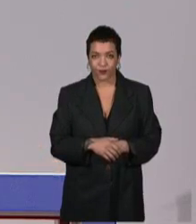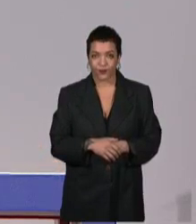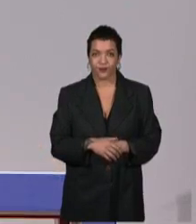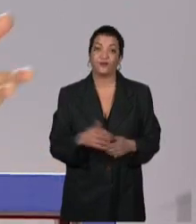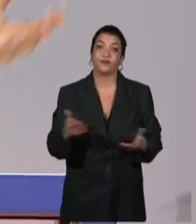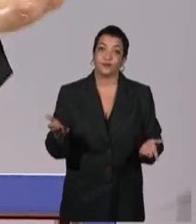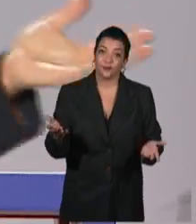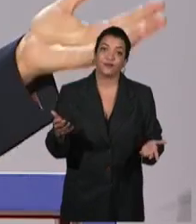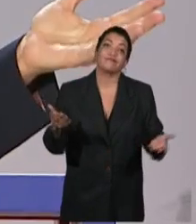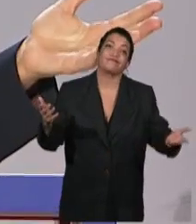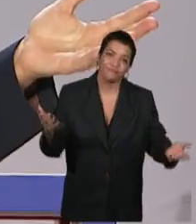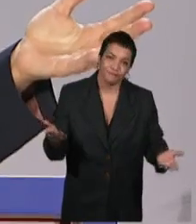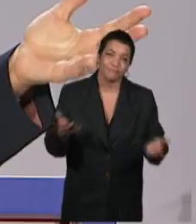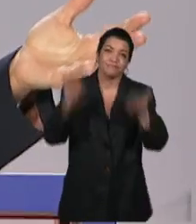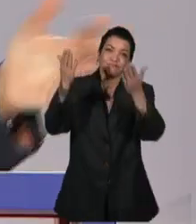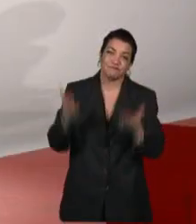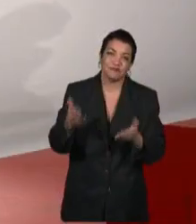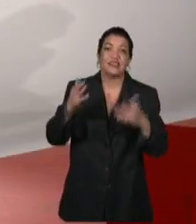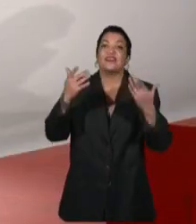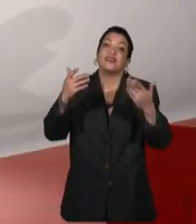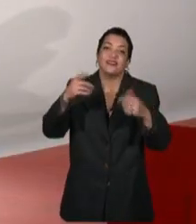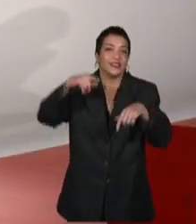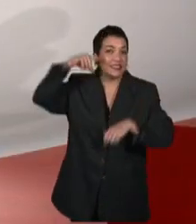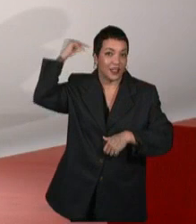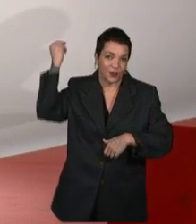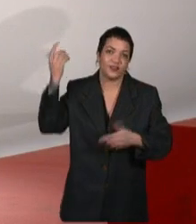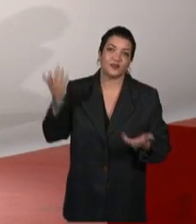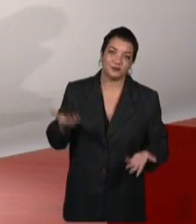Et il y a eu Nicolas Sarkozy.